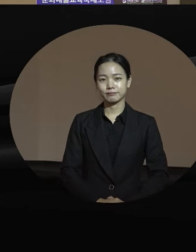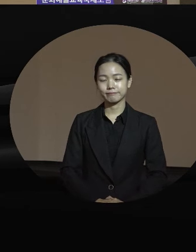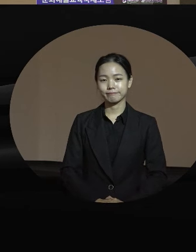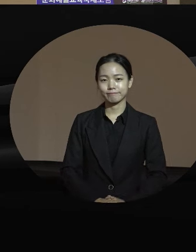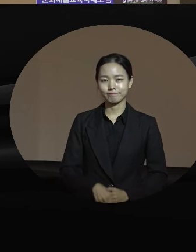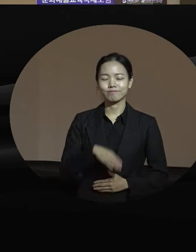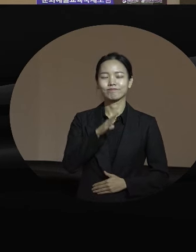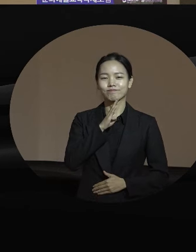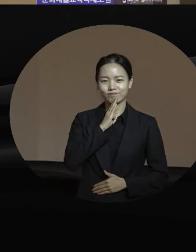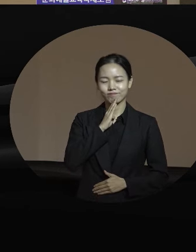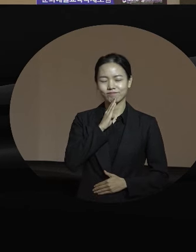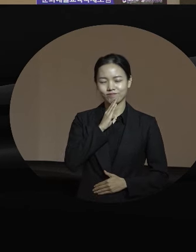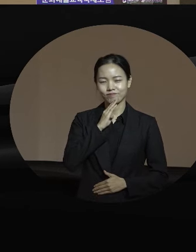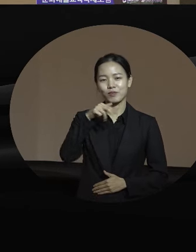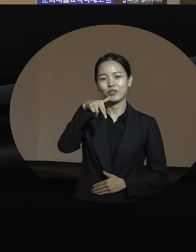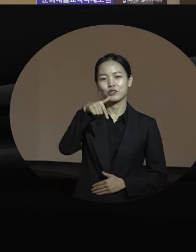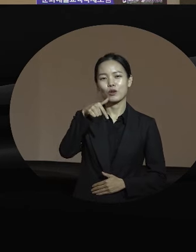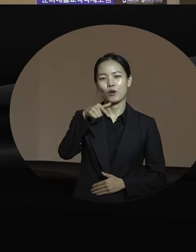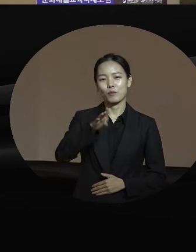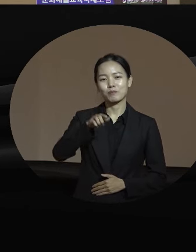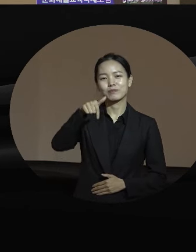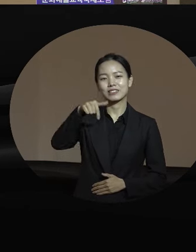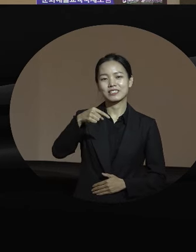바로 접근성에서 답을 찾을 수 있습니다.